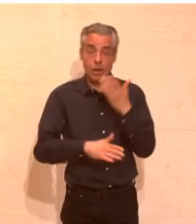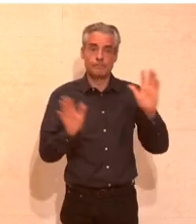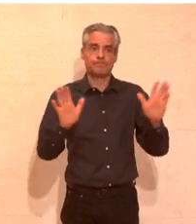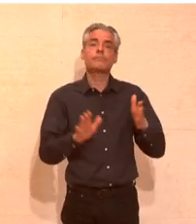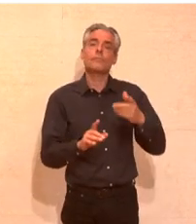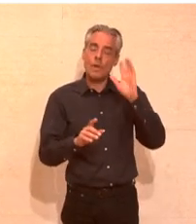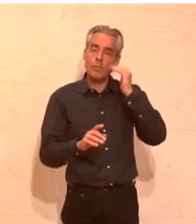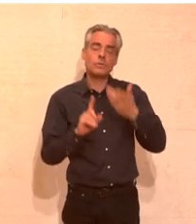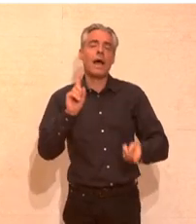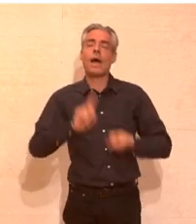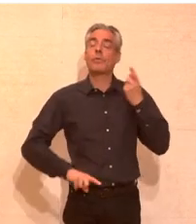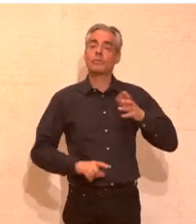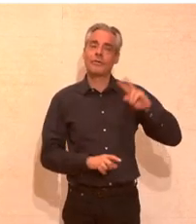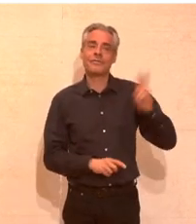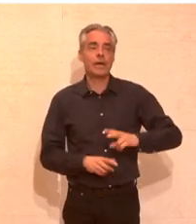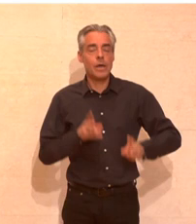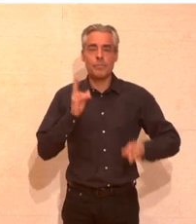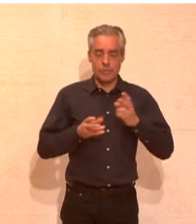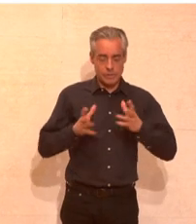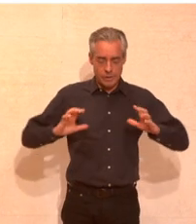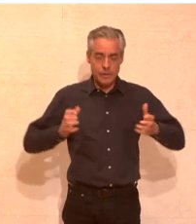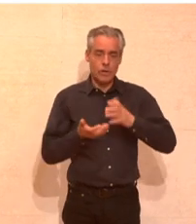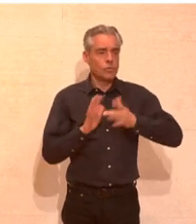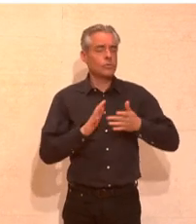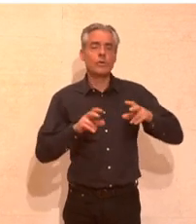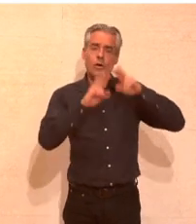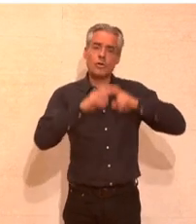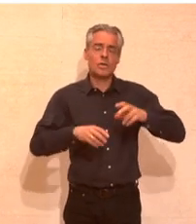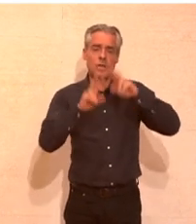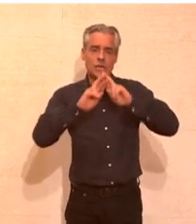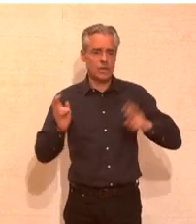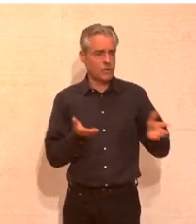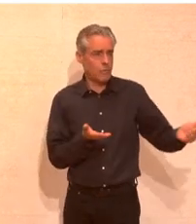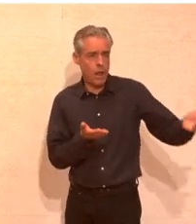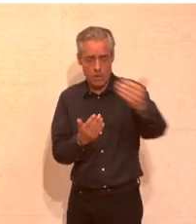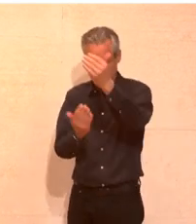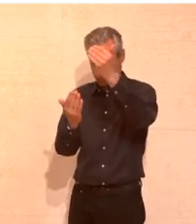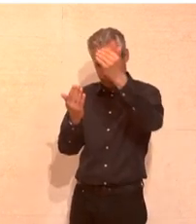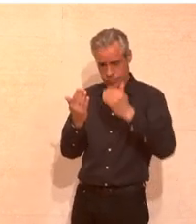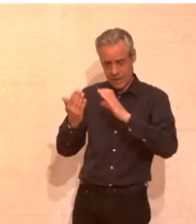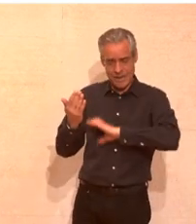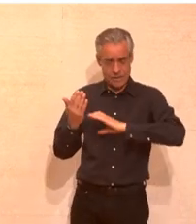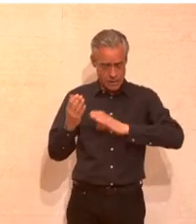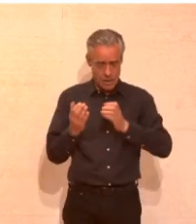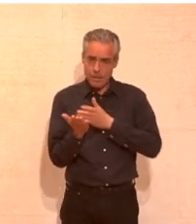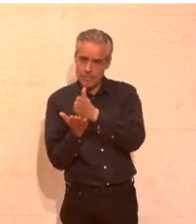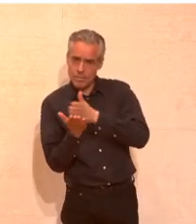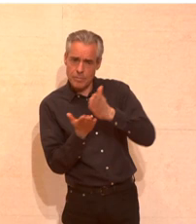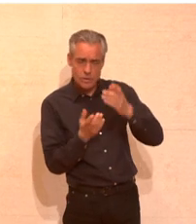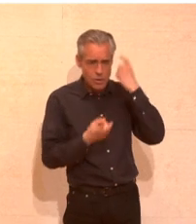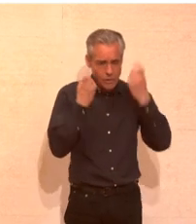nous semblait essentiel de pouvoir un petit peu compulser tout ce qui se passe dans la recherche internationale pour essayer peut-être de trouver quelques